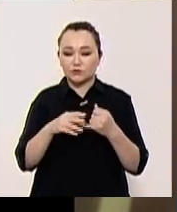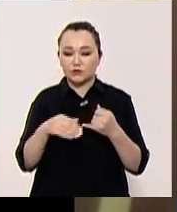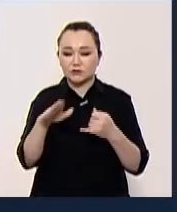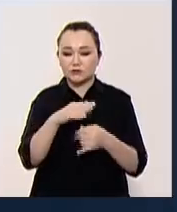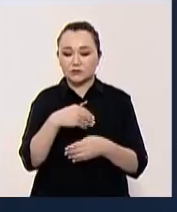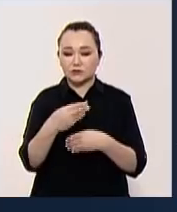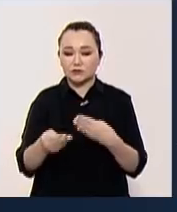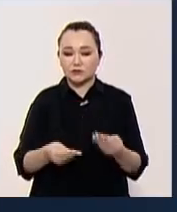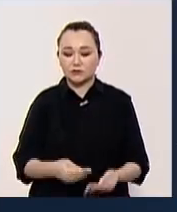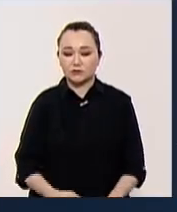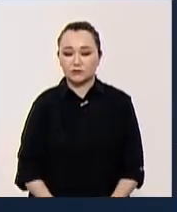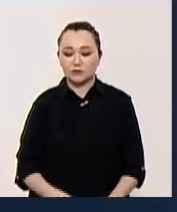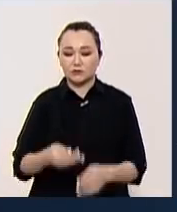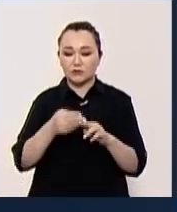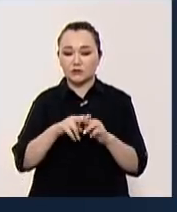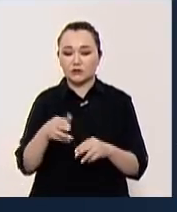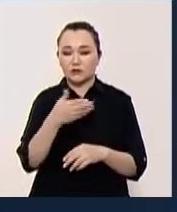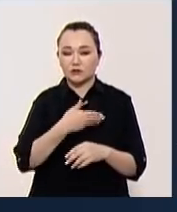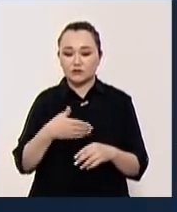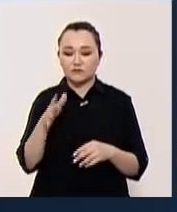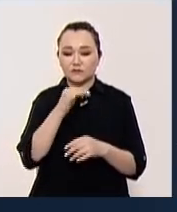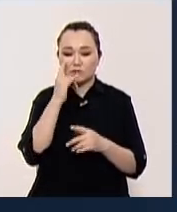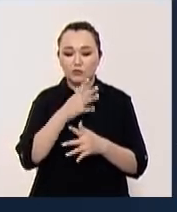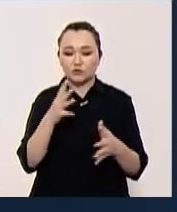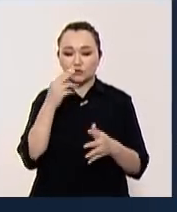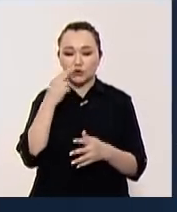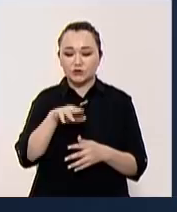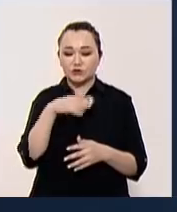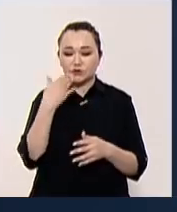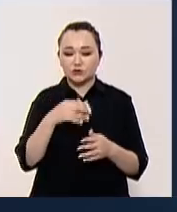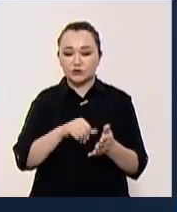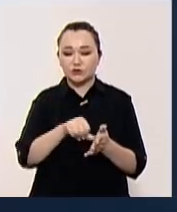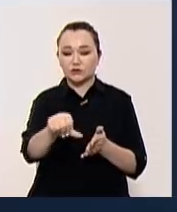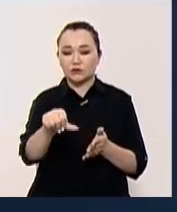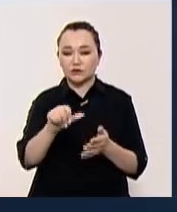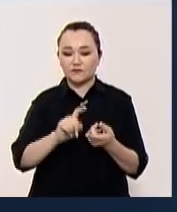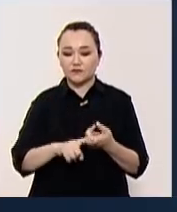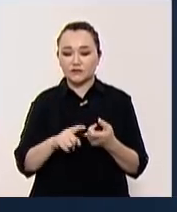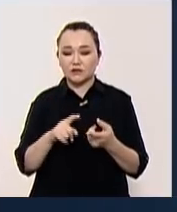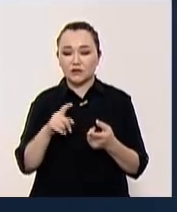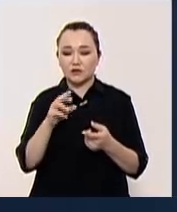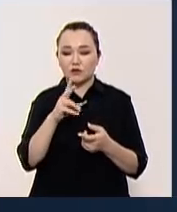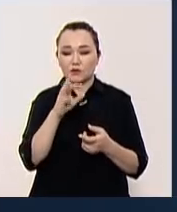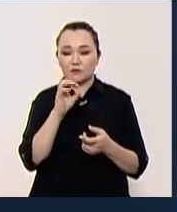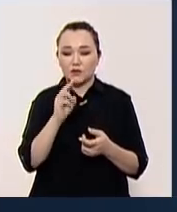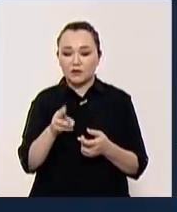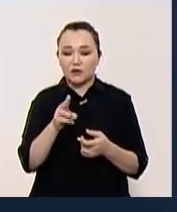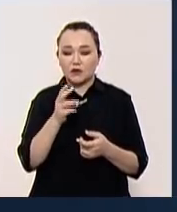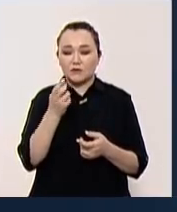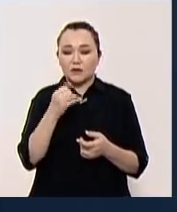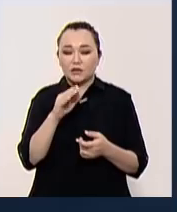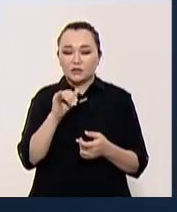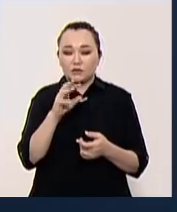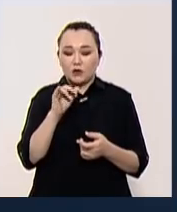беруге. Бізге келген тұрғындардың дені сапасыз жолдарға қатысты шағымданды. Мәселен, Құрметбек Байжұманұлының